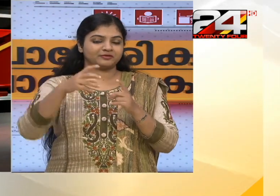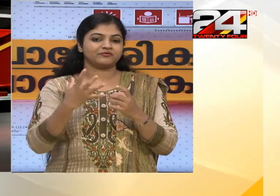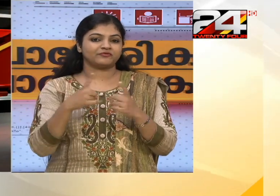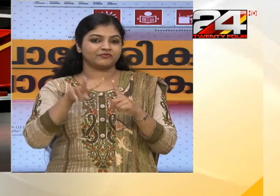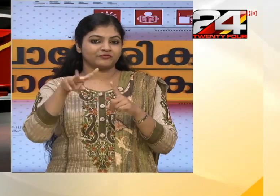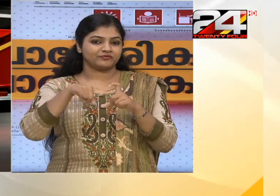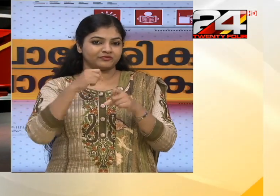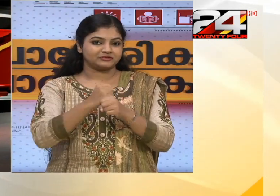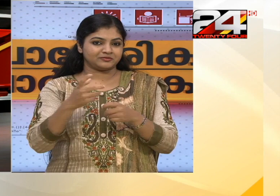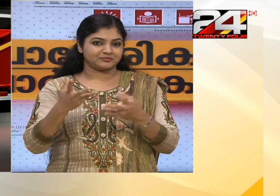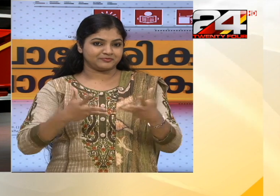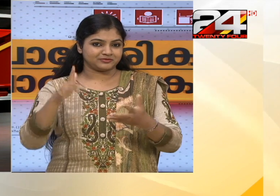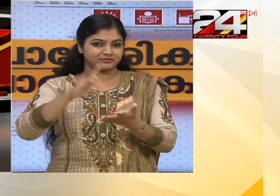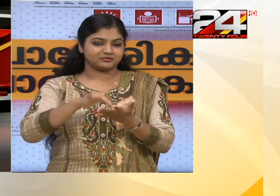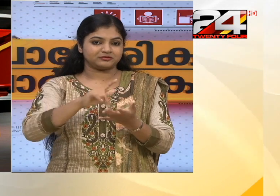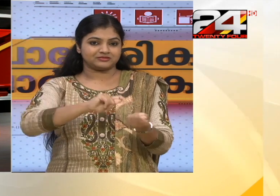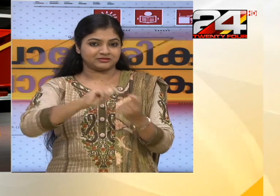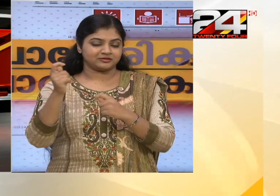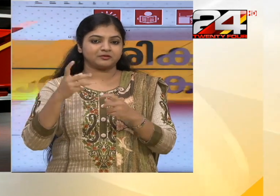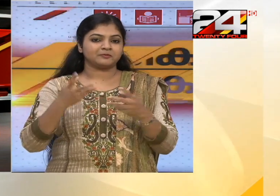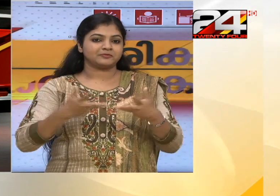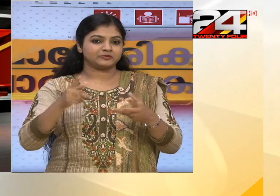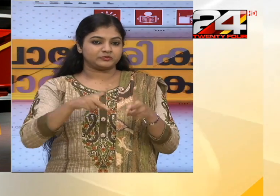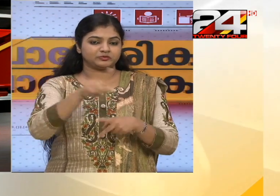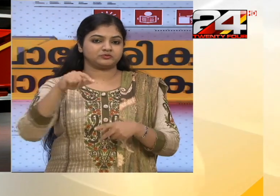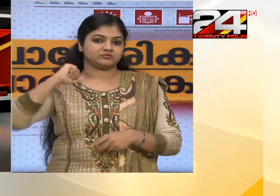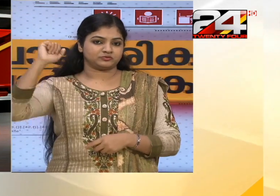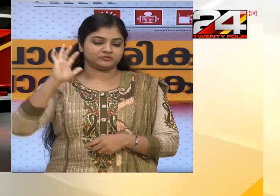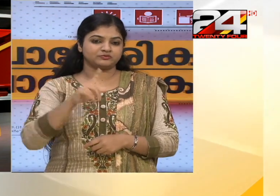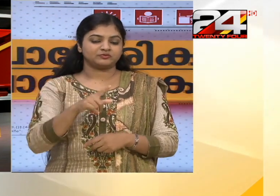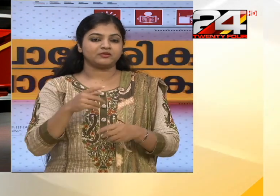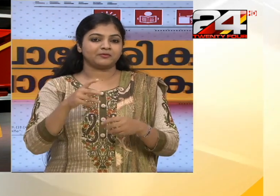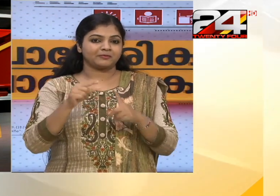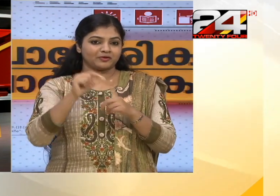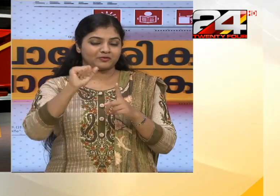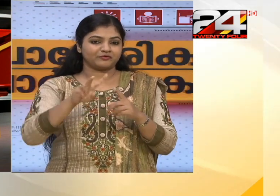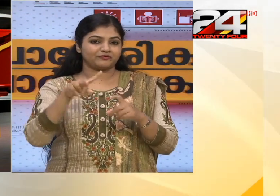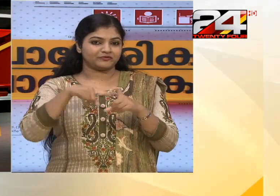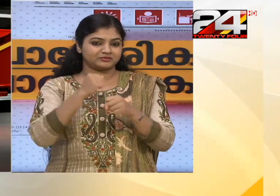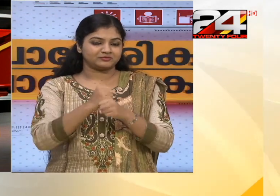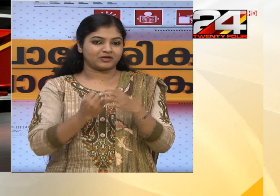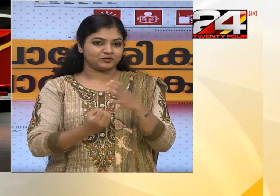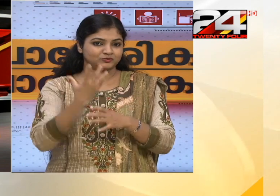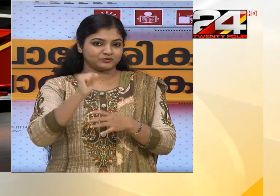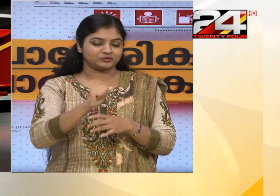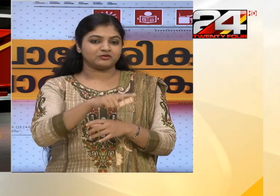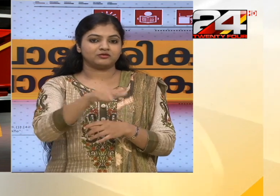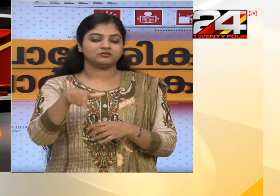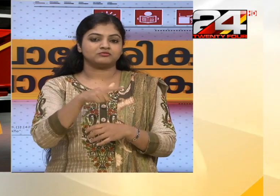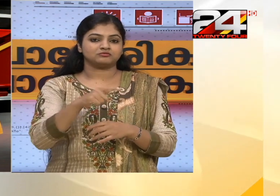പച്ചക്കറി മാർക്കറ്റ് മാറ്റുന്നതിനെതിരെ വ്യാപാരികളുടെ പ്രതിഷേധം. പാളയം വെജിറ്റബിൾ മെർച്ചന്റ്സ് അസോസിയേഷന്റെ നേതൃത്വത്തിൽ മനുഷ്യച്ചങ്ങല